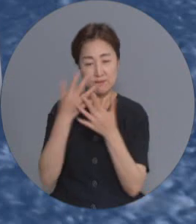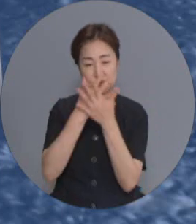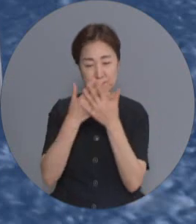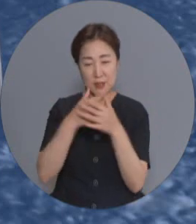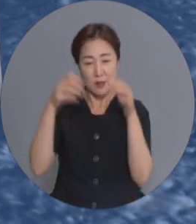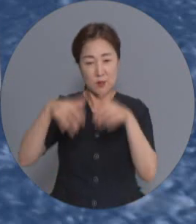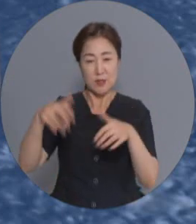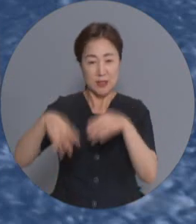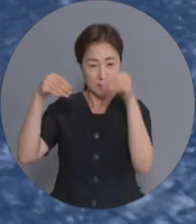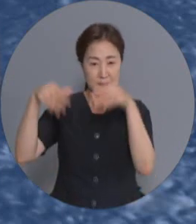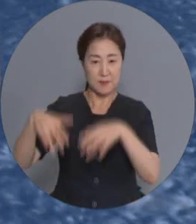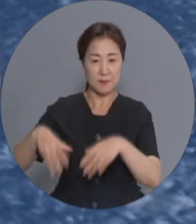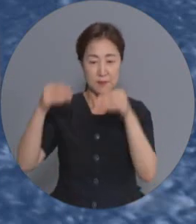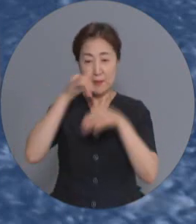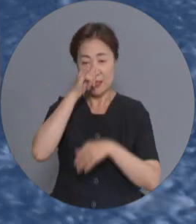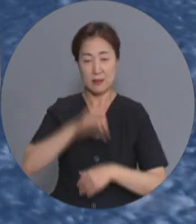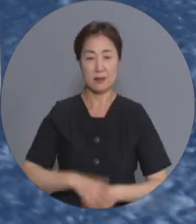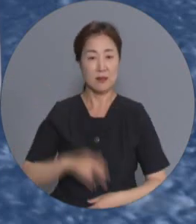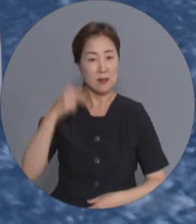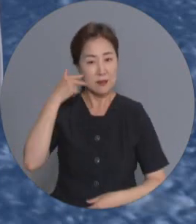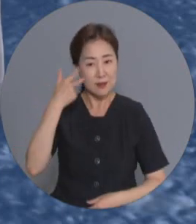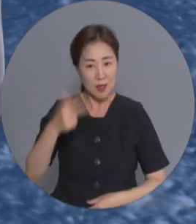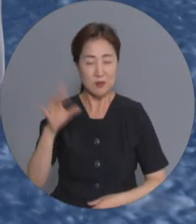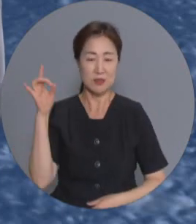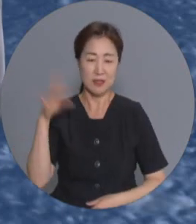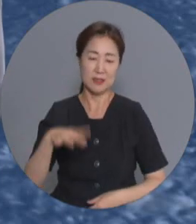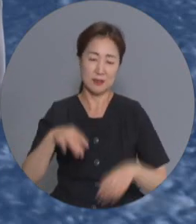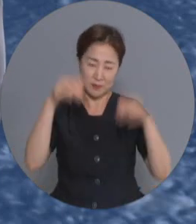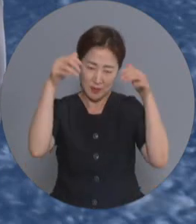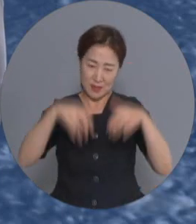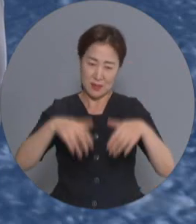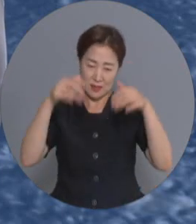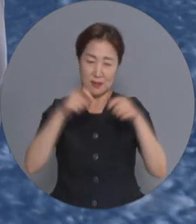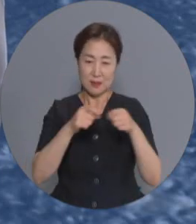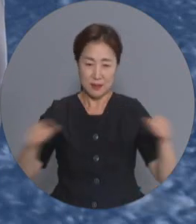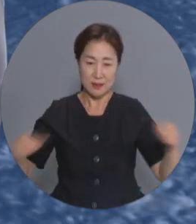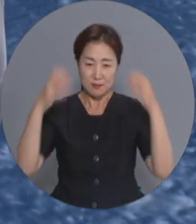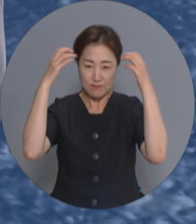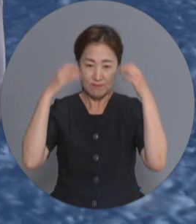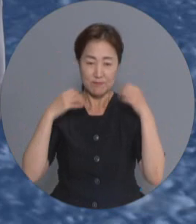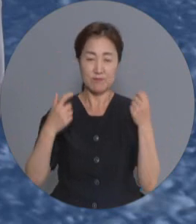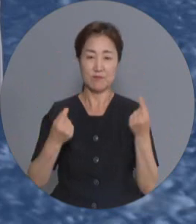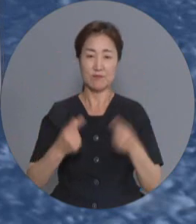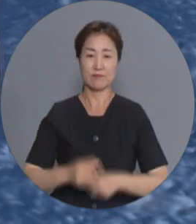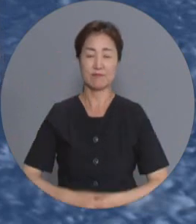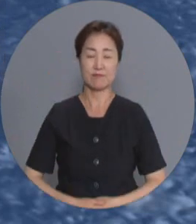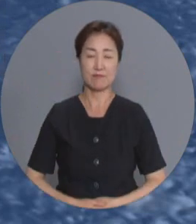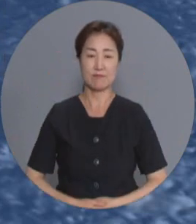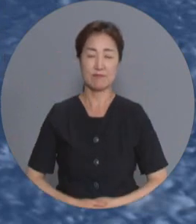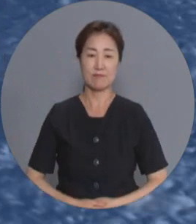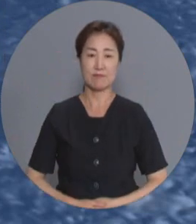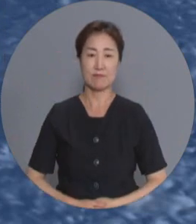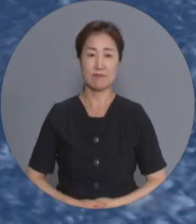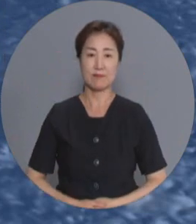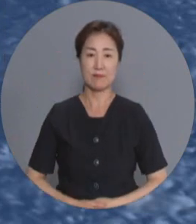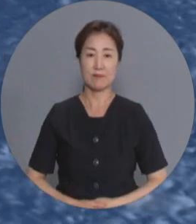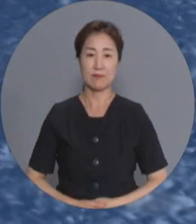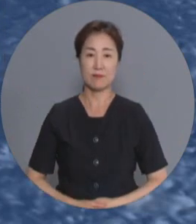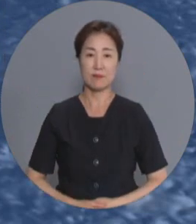손악이 오는 곳이 있겠고요 다음 주에는 다시 장맛비와 함께 무더위가 이어지겠습니다 지금까지 생활 포커스 송유하